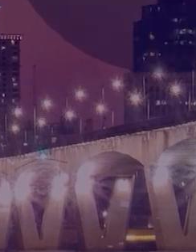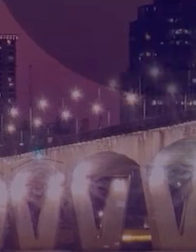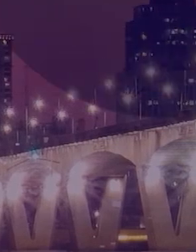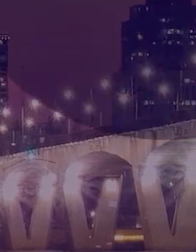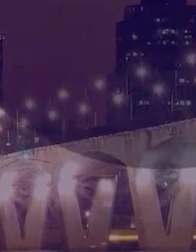반박했습니다